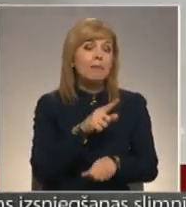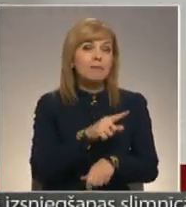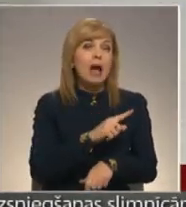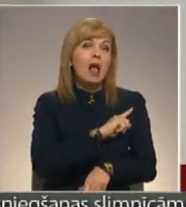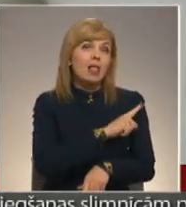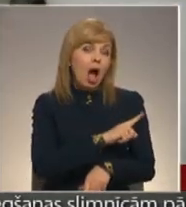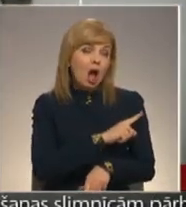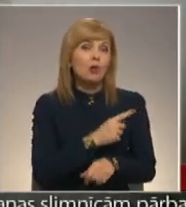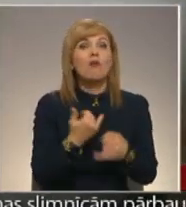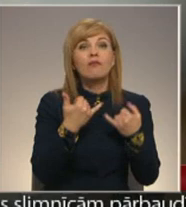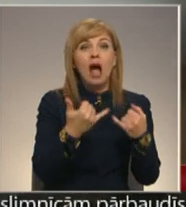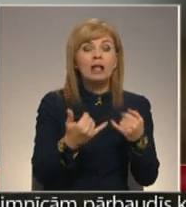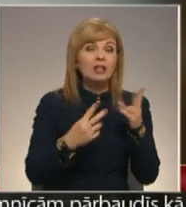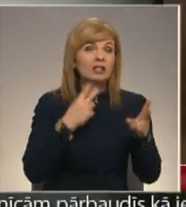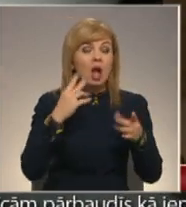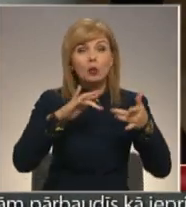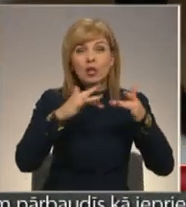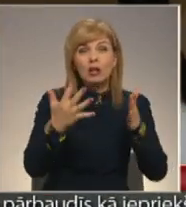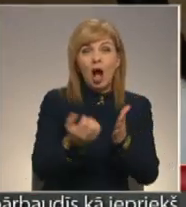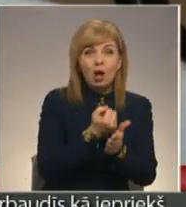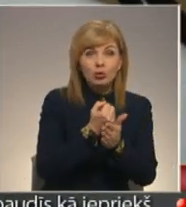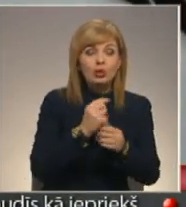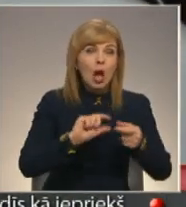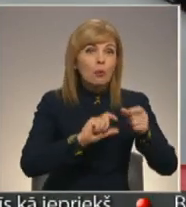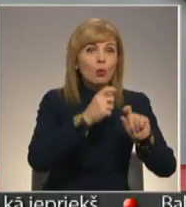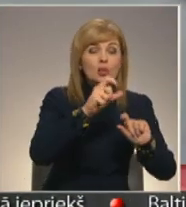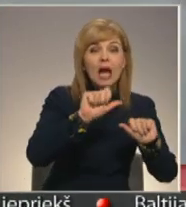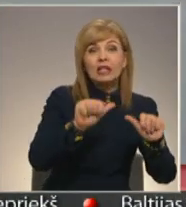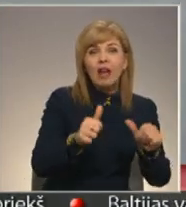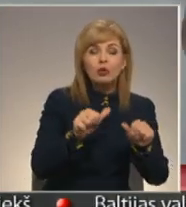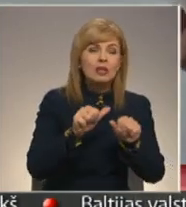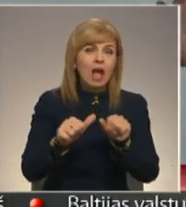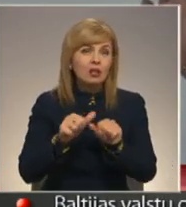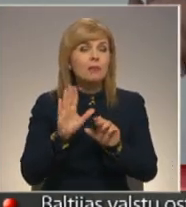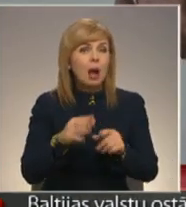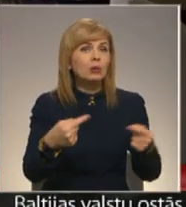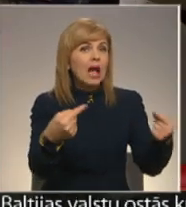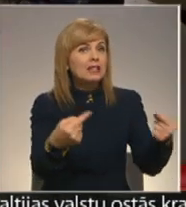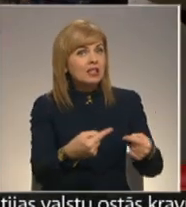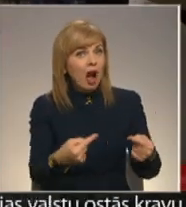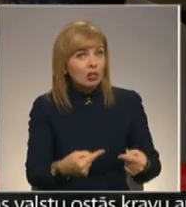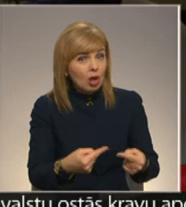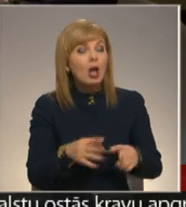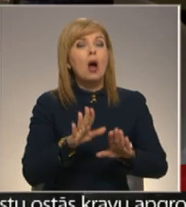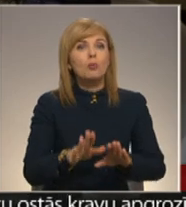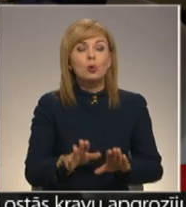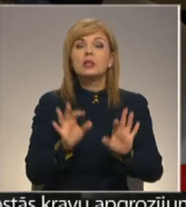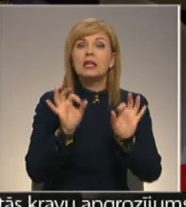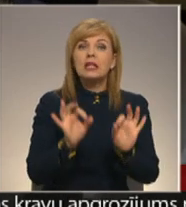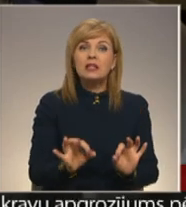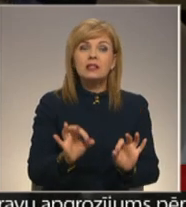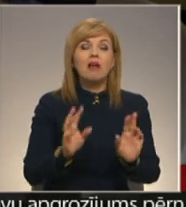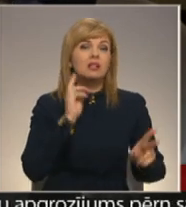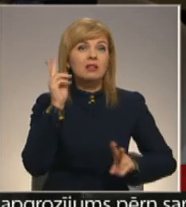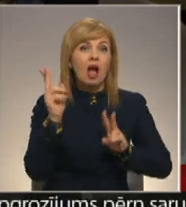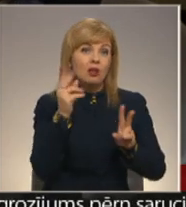skaļruņu atrašanu internetā, jo gluži kā mozaīkas veidošanā visām detaļām jābūt saskaņotām, tikai tad būs īstā skaņa.